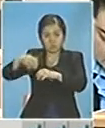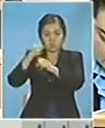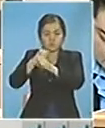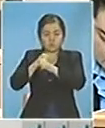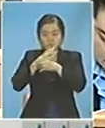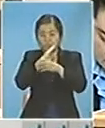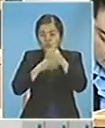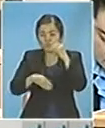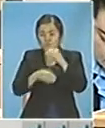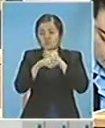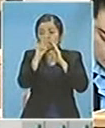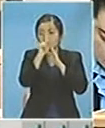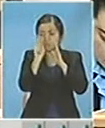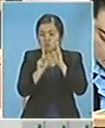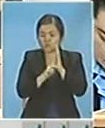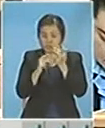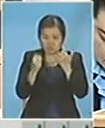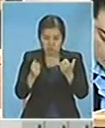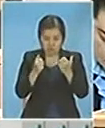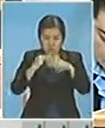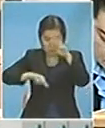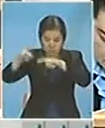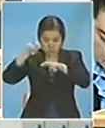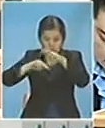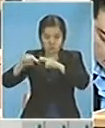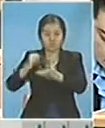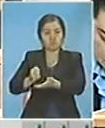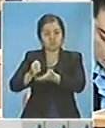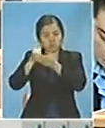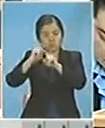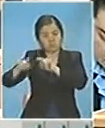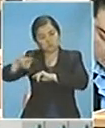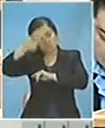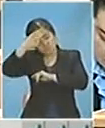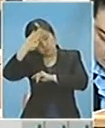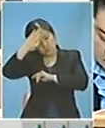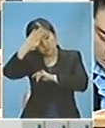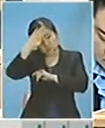มาตรานี้เข้าไปเนี่ยก็จะได้ดูแลท่านยามท่านป่วยไข้